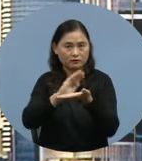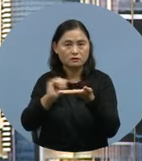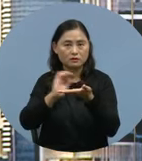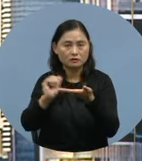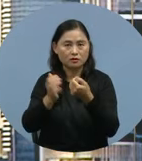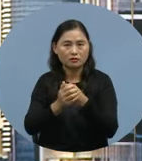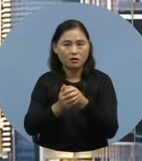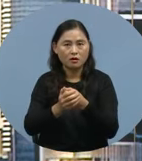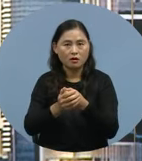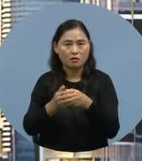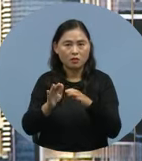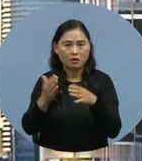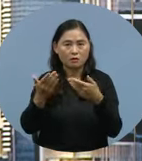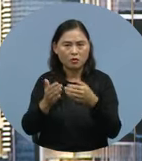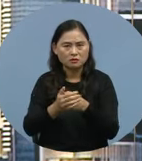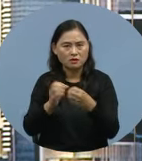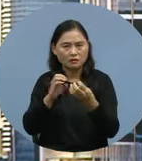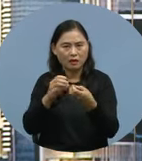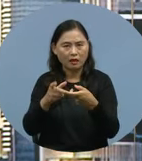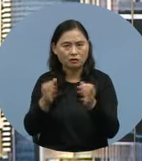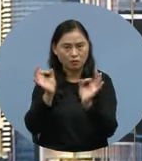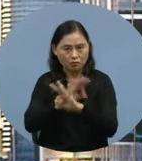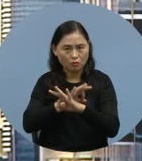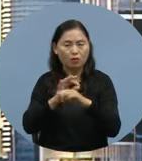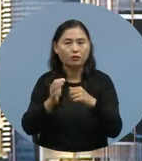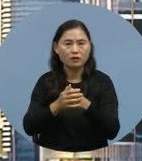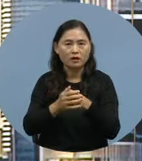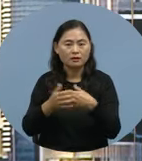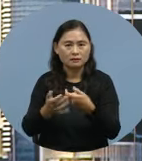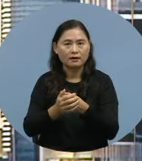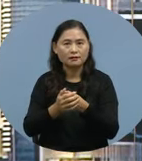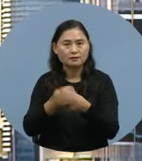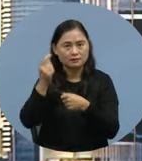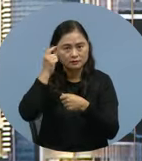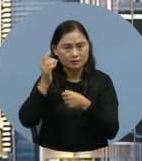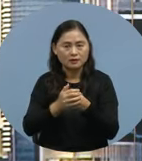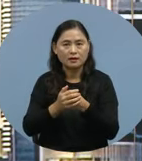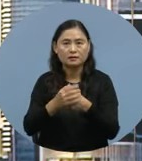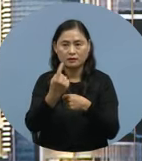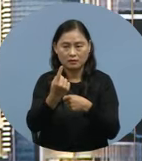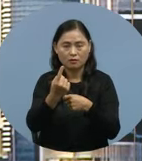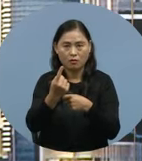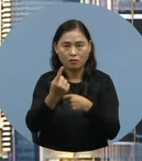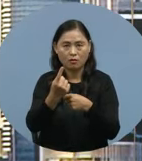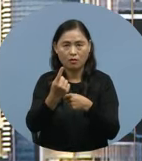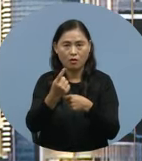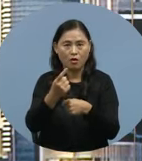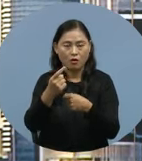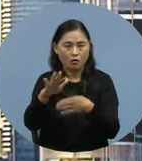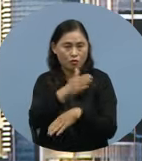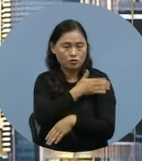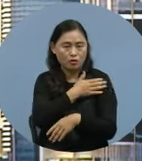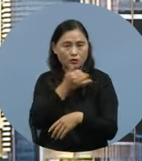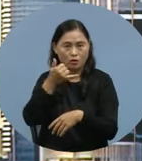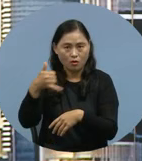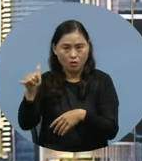頭嗰個可能信息中間有啲溝通上問題啦。咁只係得一位咧就去咗嗰、那個僱主嗰